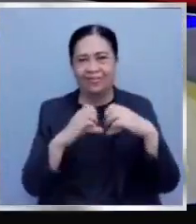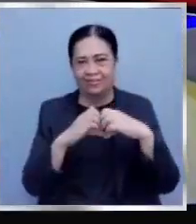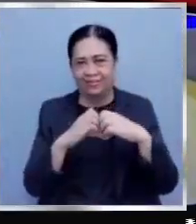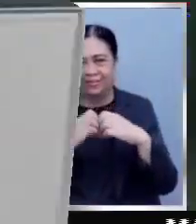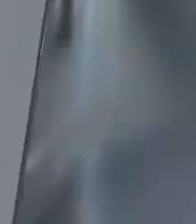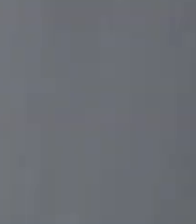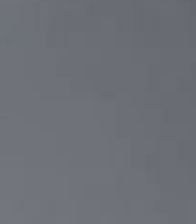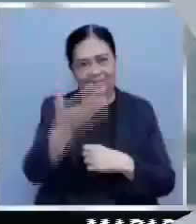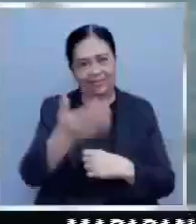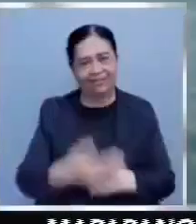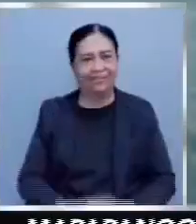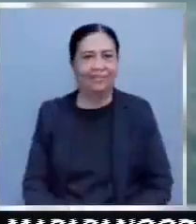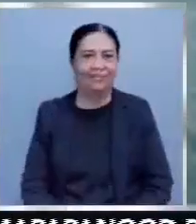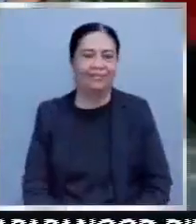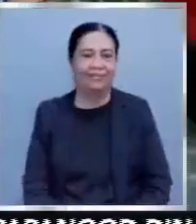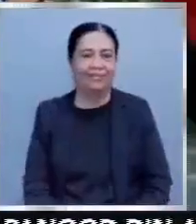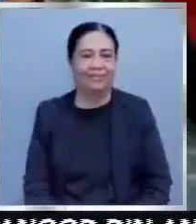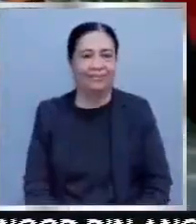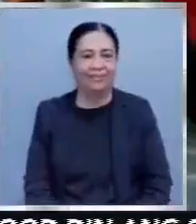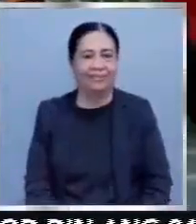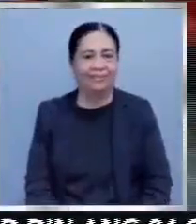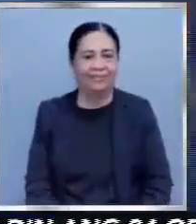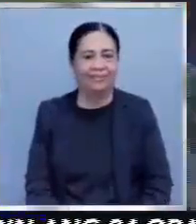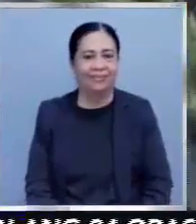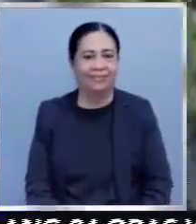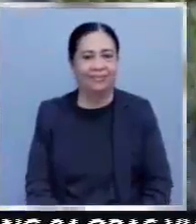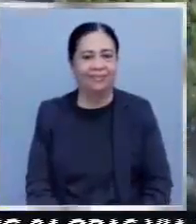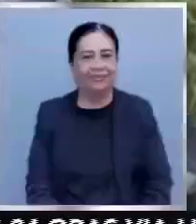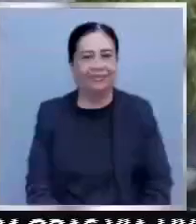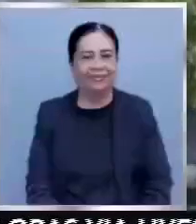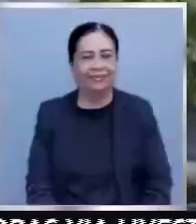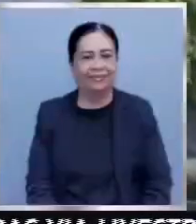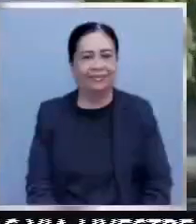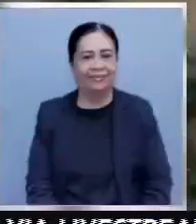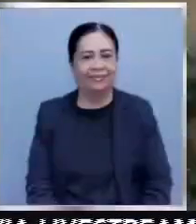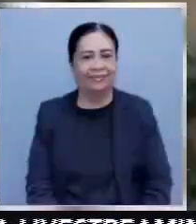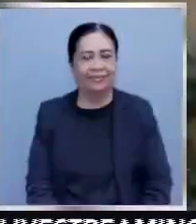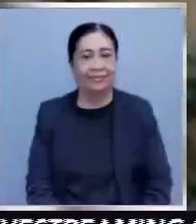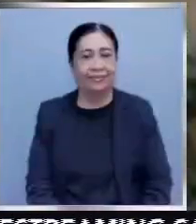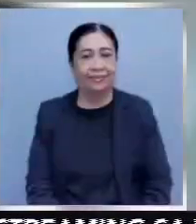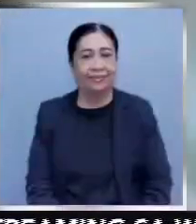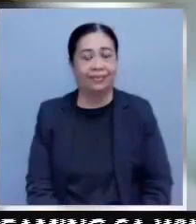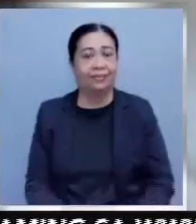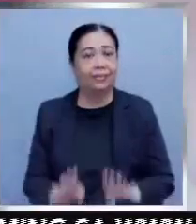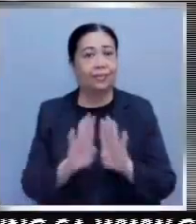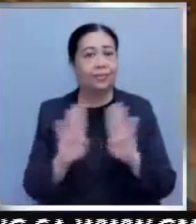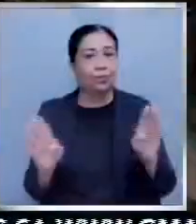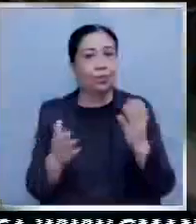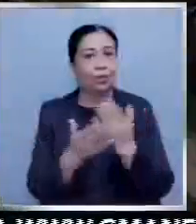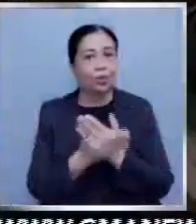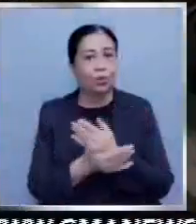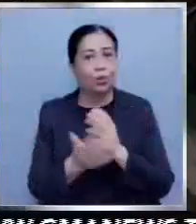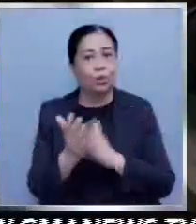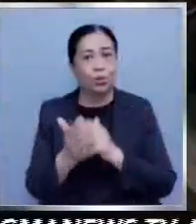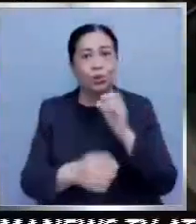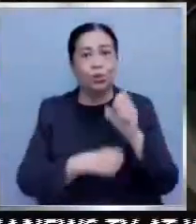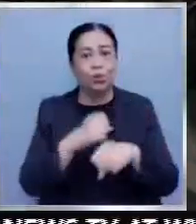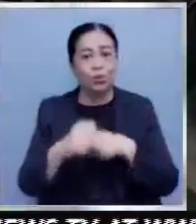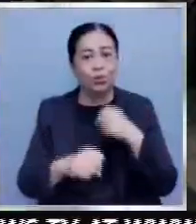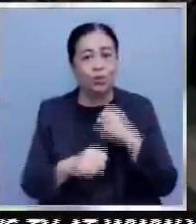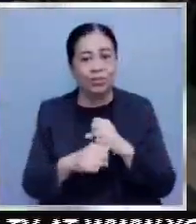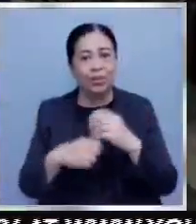Karampel. Welcome back to Sparkle You! Sa pagbubukas ng bagong school year, welcome